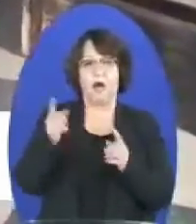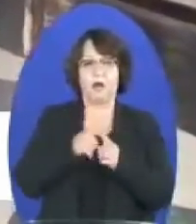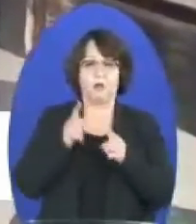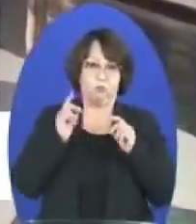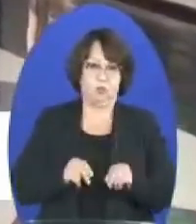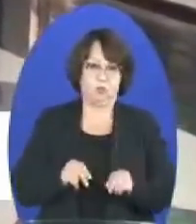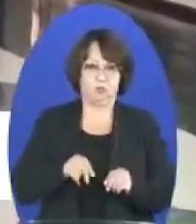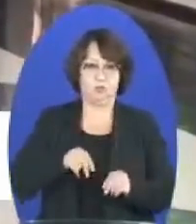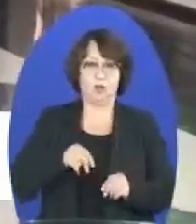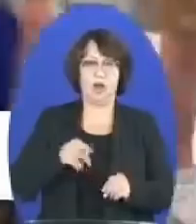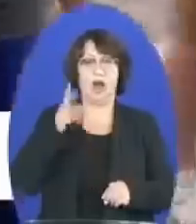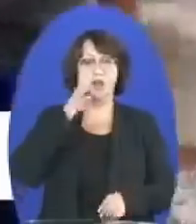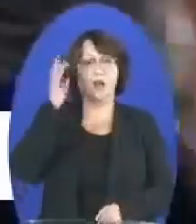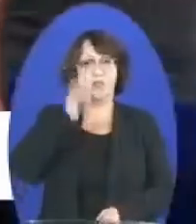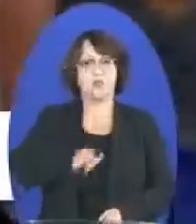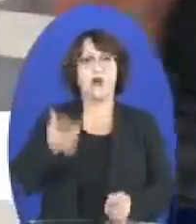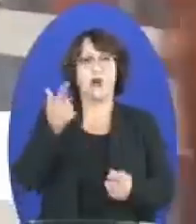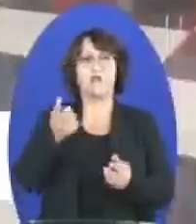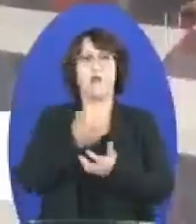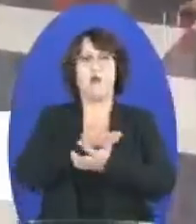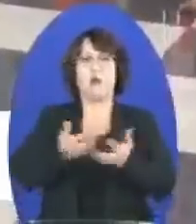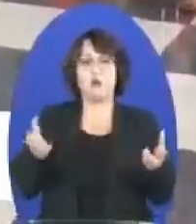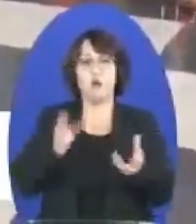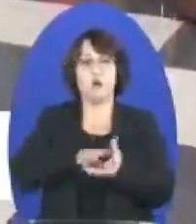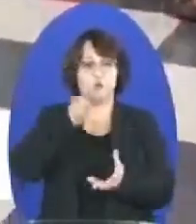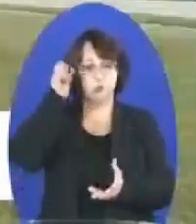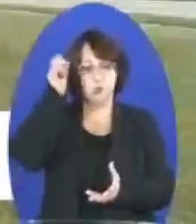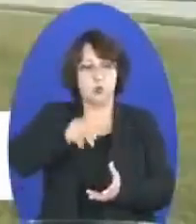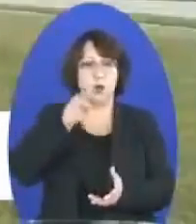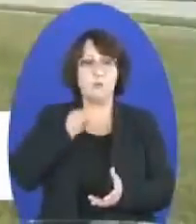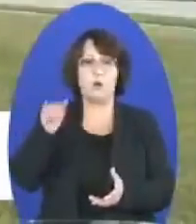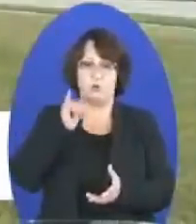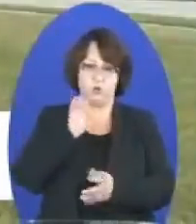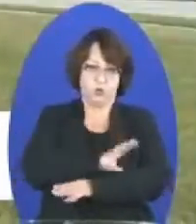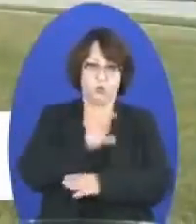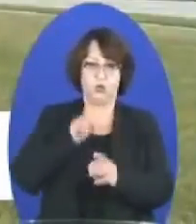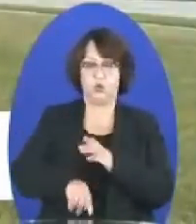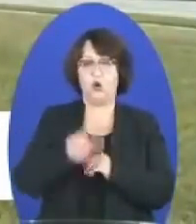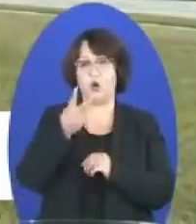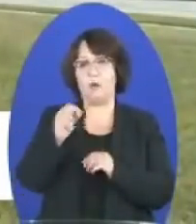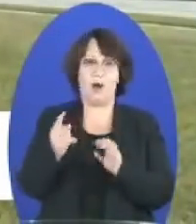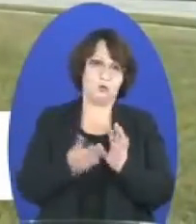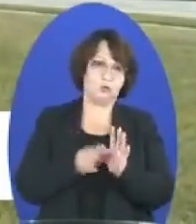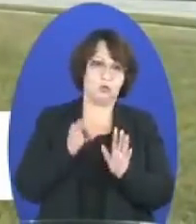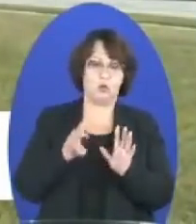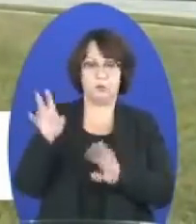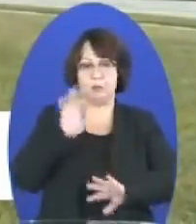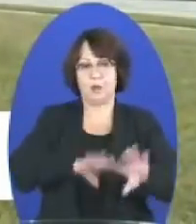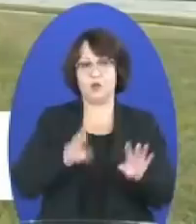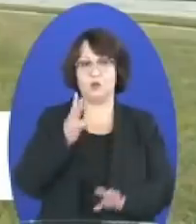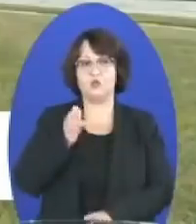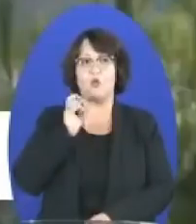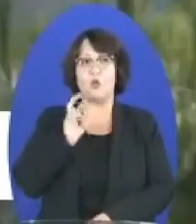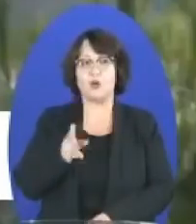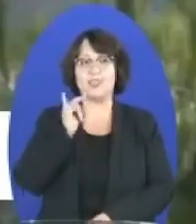юм байна. Гадны хамгийн олон оюутан суралцдаг Америкийн нэгдсэн улсын сургуулиудаас 2019 оны байдлаар Нью-Йоркийн их